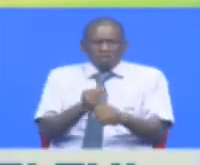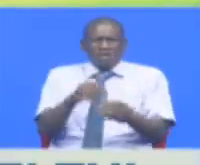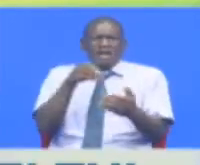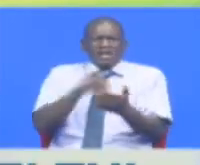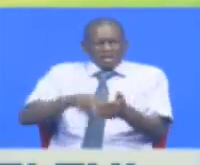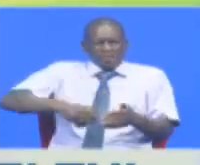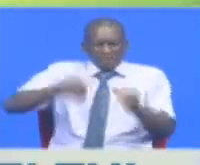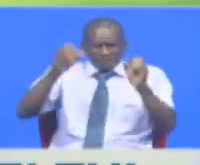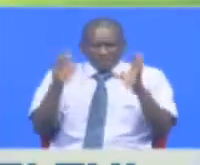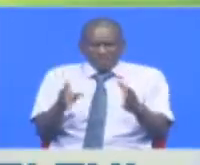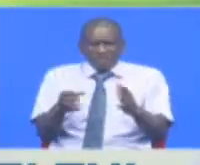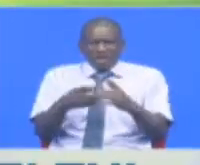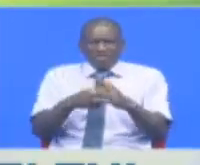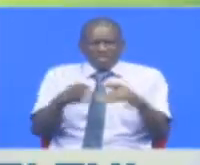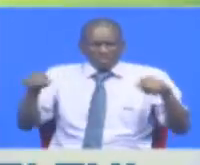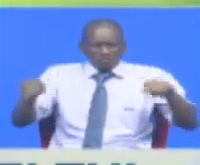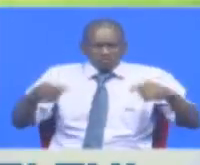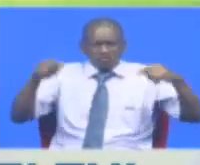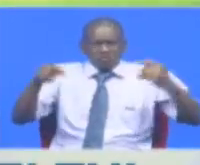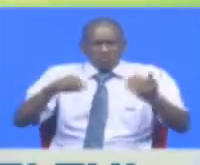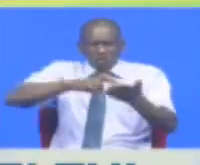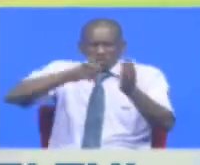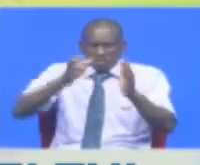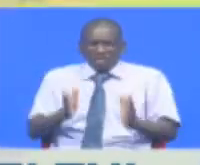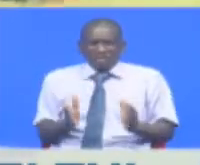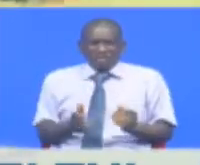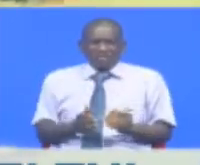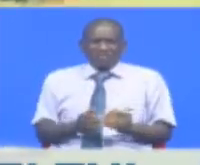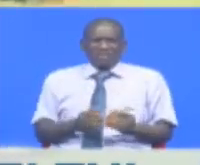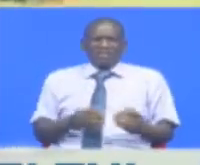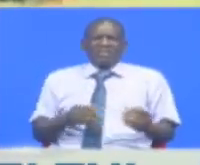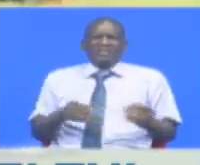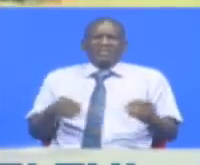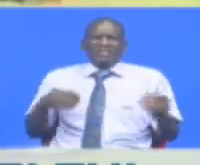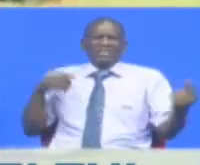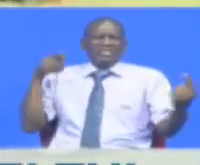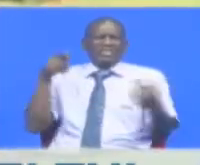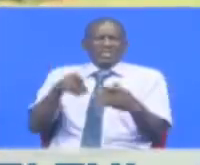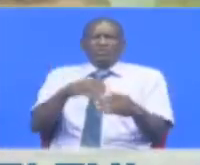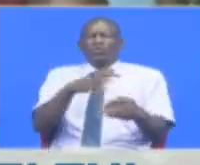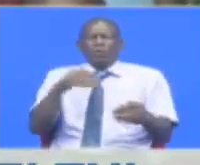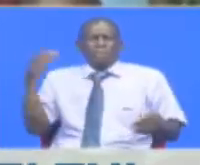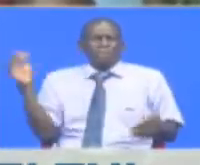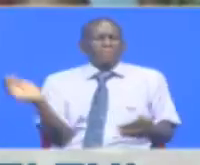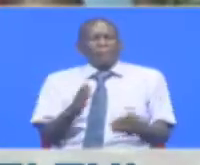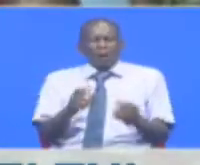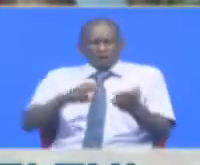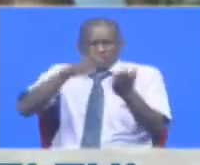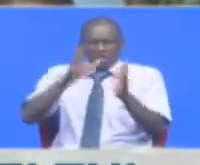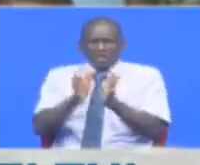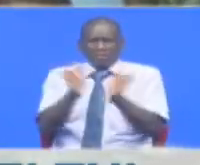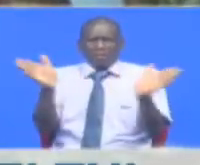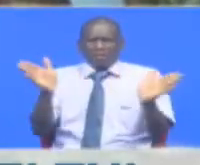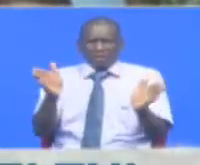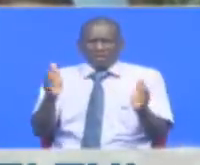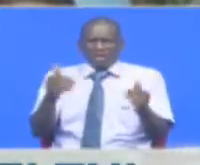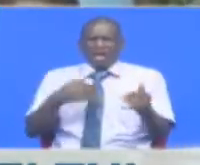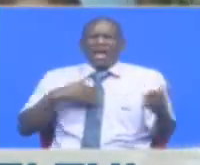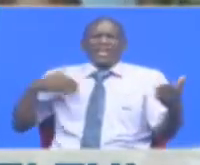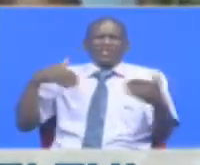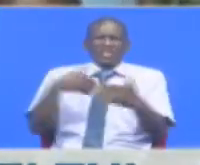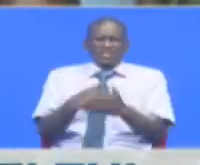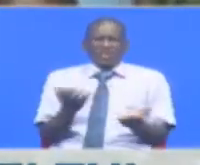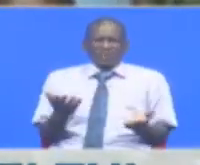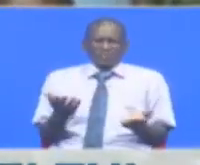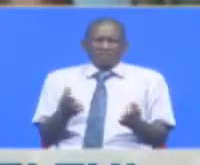hawalipi, wanaanza kung'ang'ana na makontraktors mpaka unaenda unapiga contractor in public. Mimi nimefika hapo